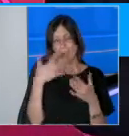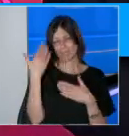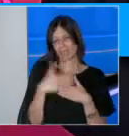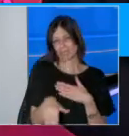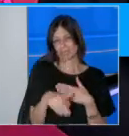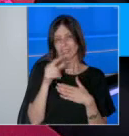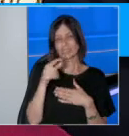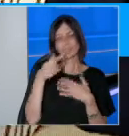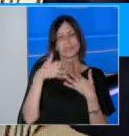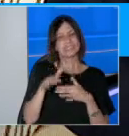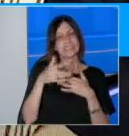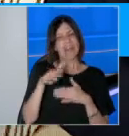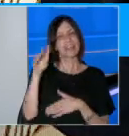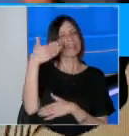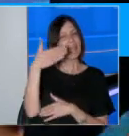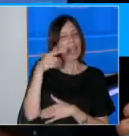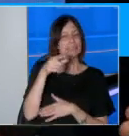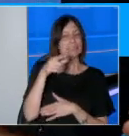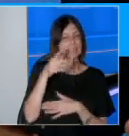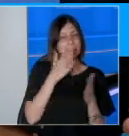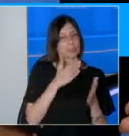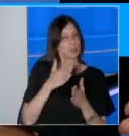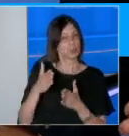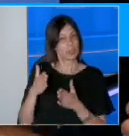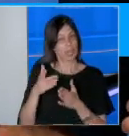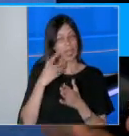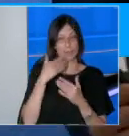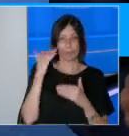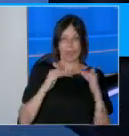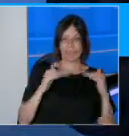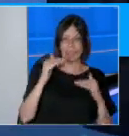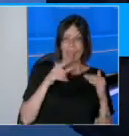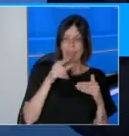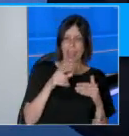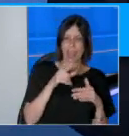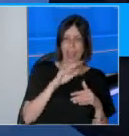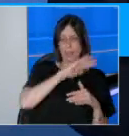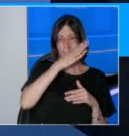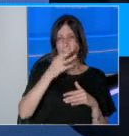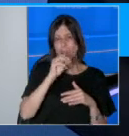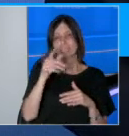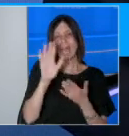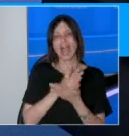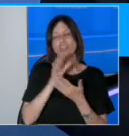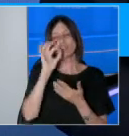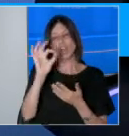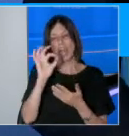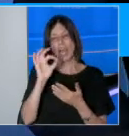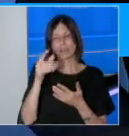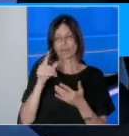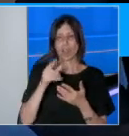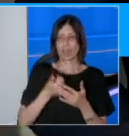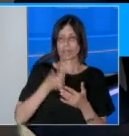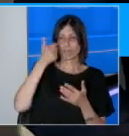דבר, מצד הדגלים הוא אירוע מאוד מסודר, להבדיל ההילולה של רבי שמעון בר יוחאי. זה החלטה שלכם, החלטה של הקבינט מדיני-ביטחוני.